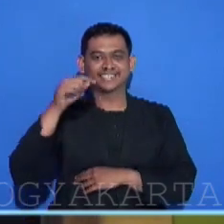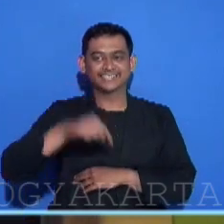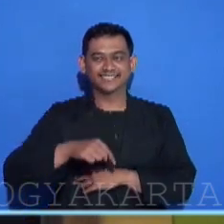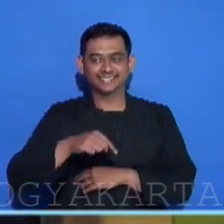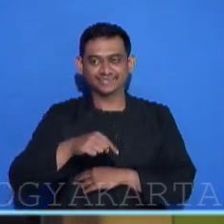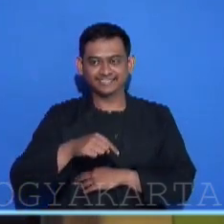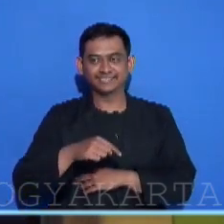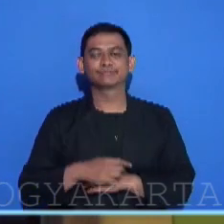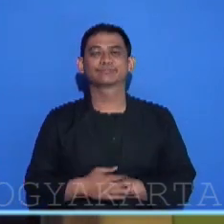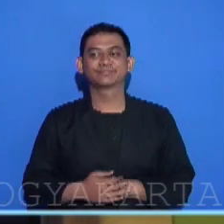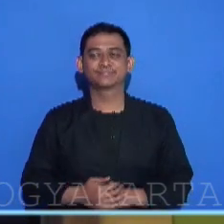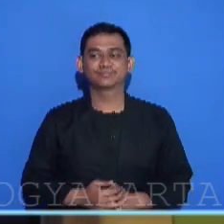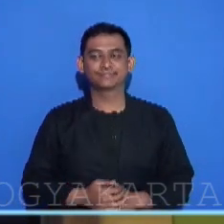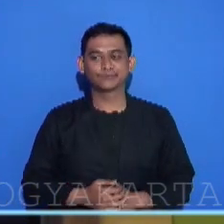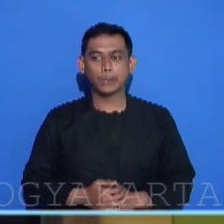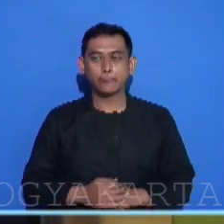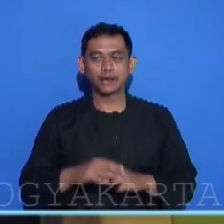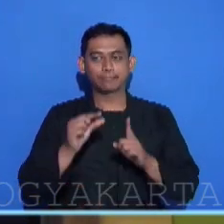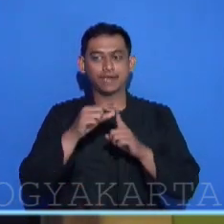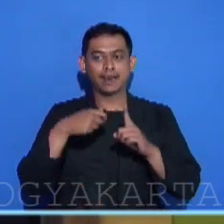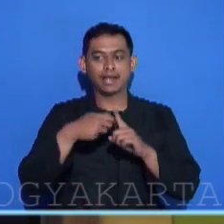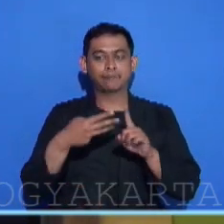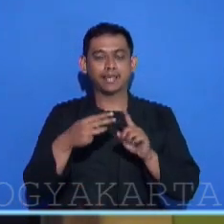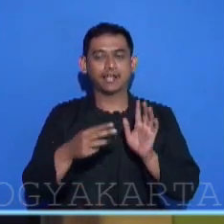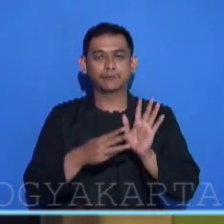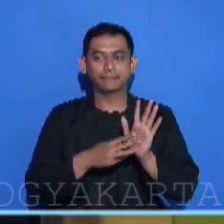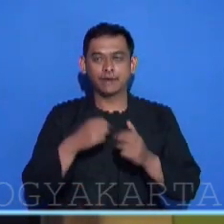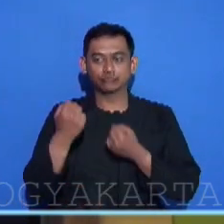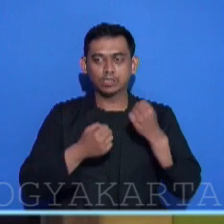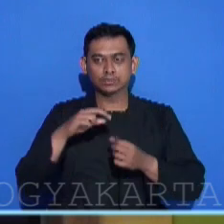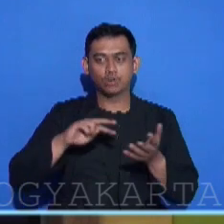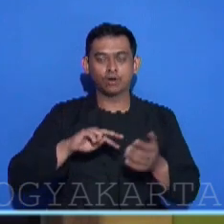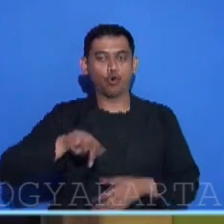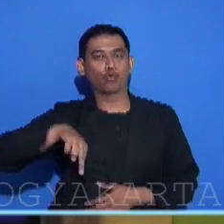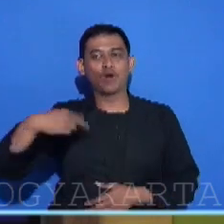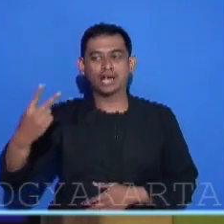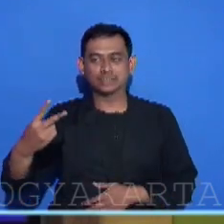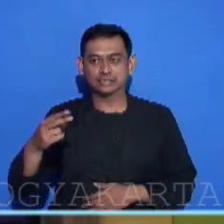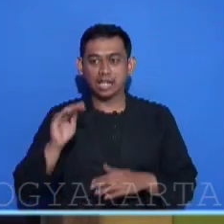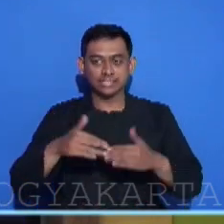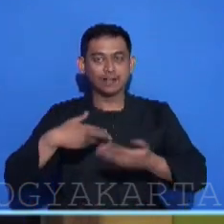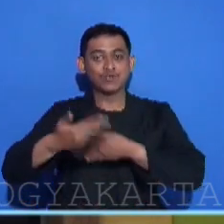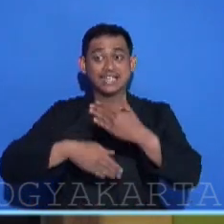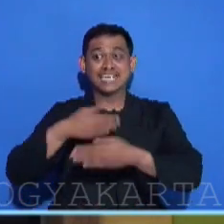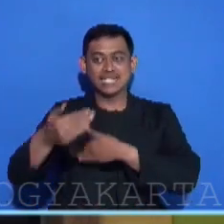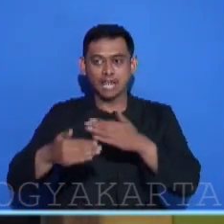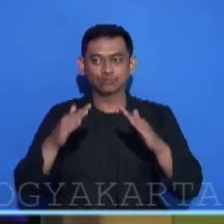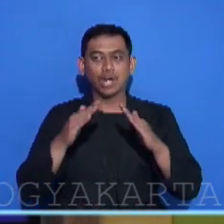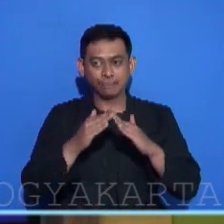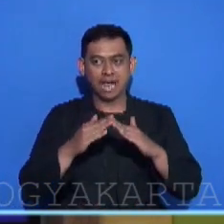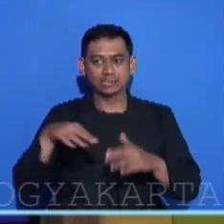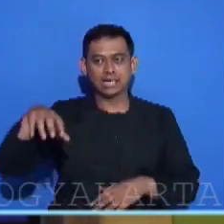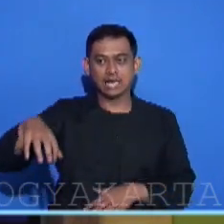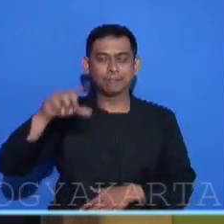saudara PKBM reksonegaran menyelenggarakan kegiatan belajar di luar kelas dengan mengunjungi industri rumahan di wilayah Sleman kegiatan ini